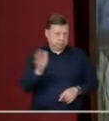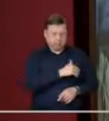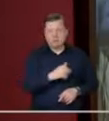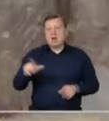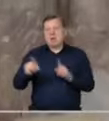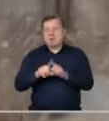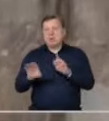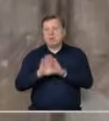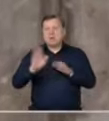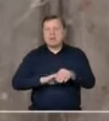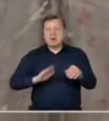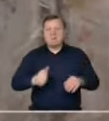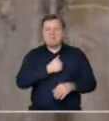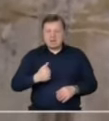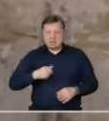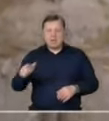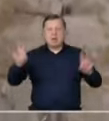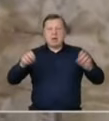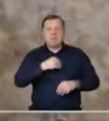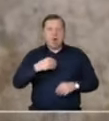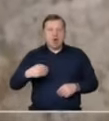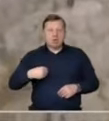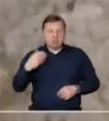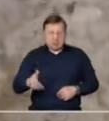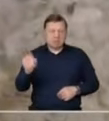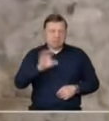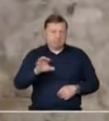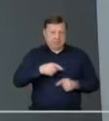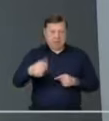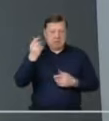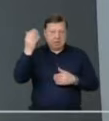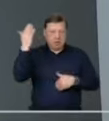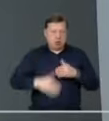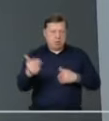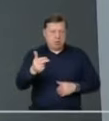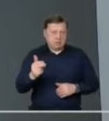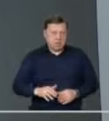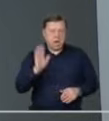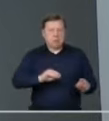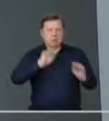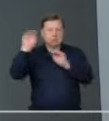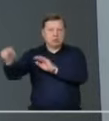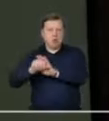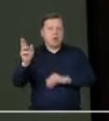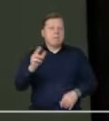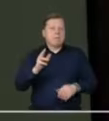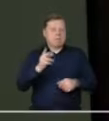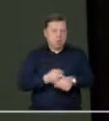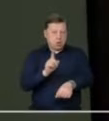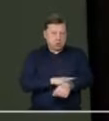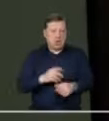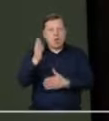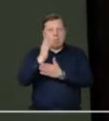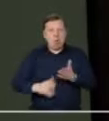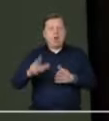moment na zobaczenie ekspozycji Polska, siła obrazu. Dzieła będą prezentowane do niedzieli. Później pojadą do Poznania, gdzie od połowy marca będą dostępne dla